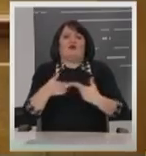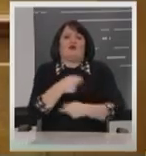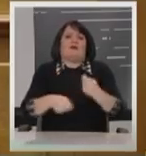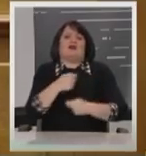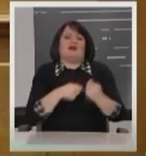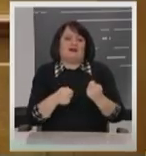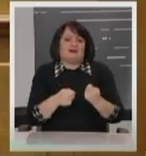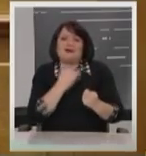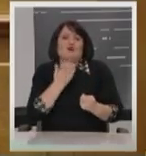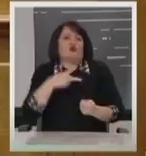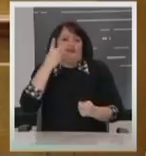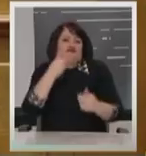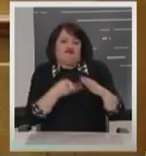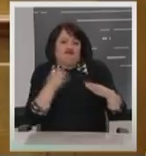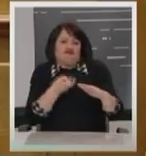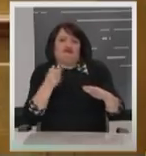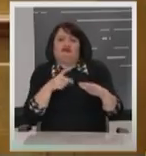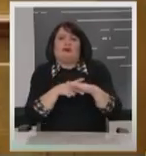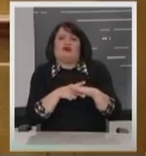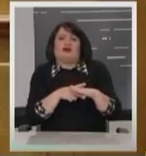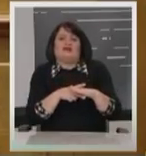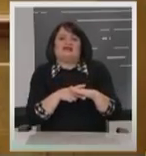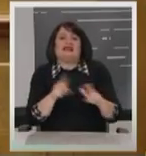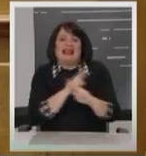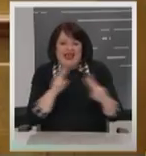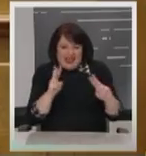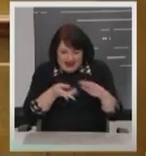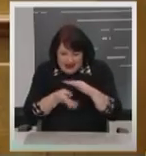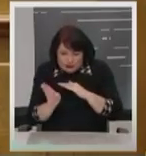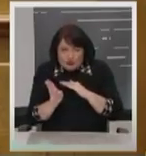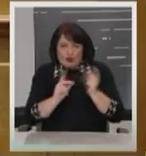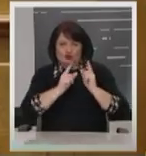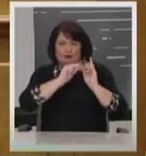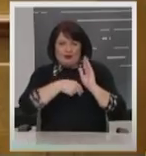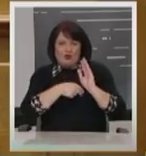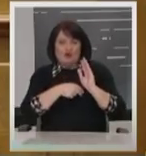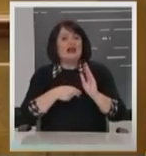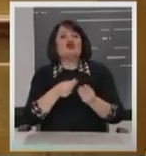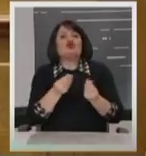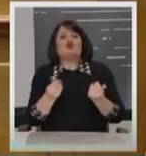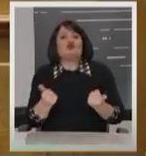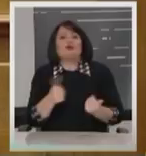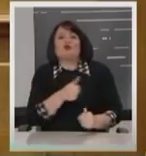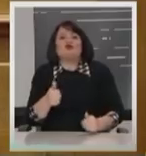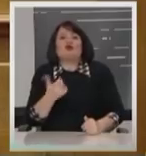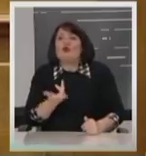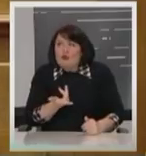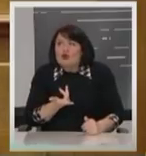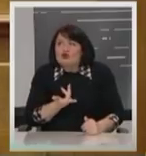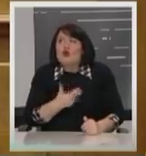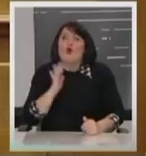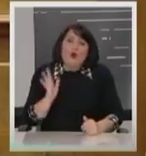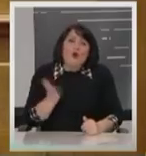επιχειρήσεις. Καθαρή λοιπόν έξω από τα μνημόνια, κύριε Τσίπρα, θα επιτευχθεί μόνο όταν